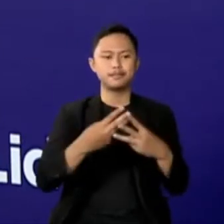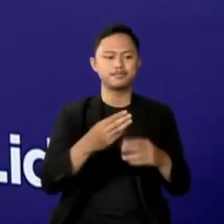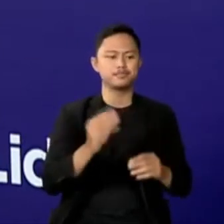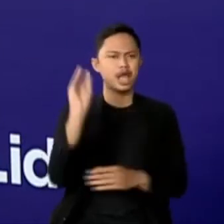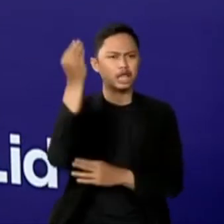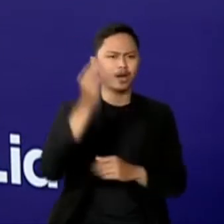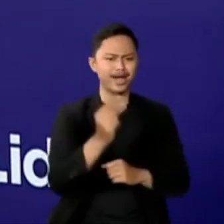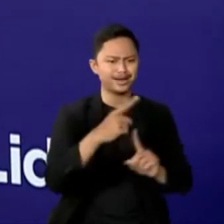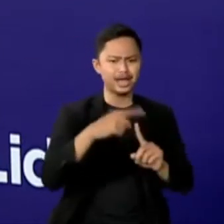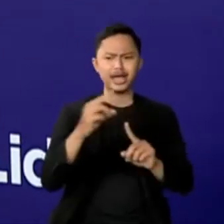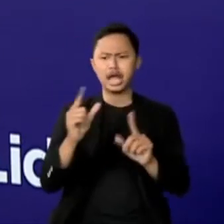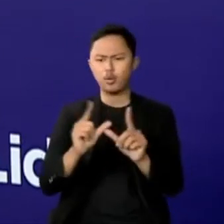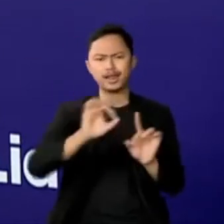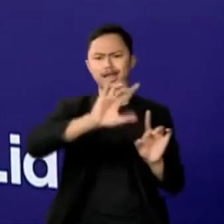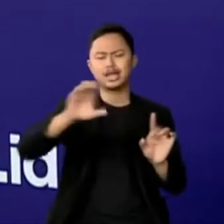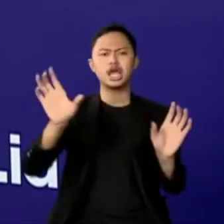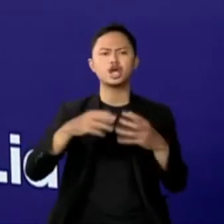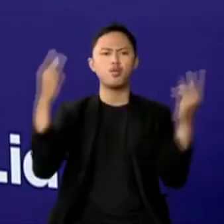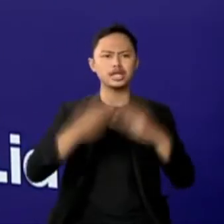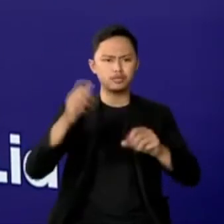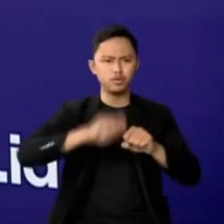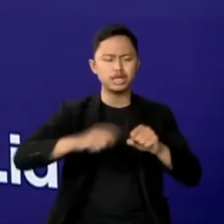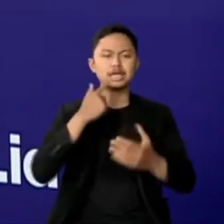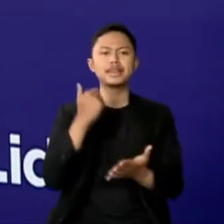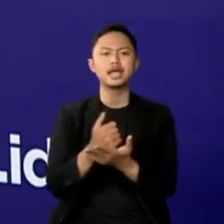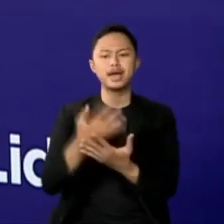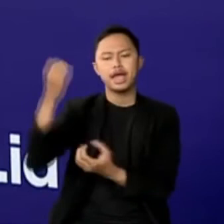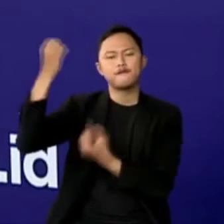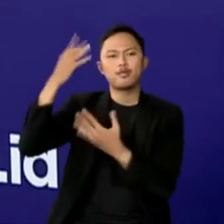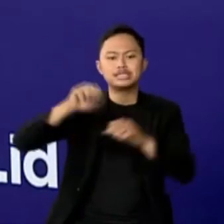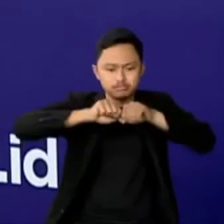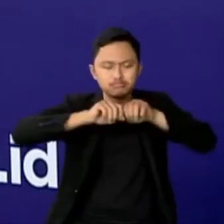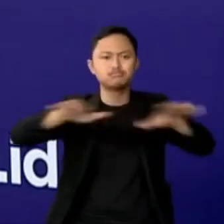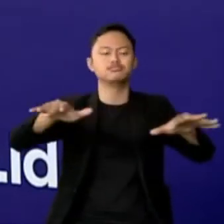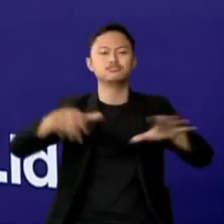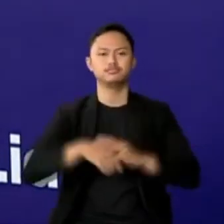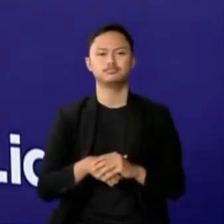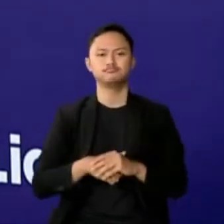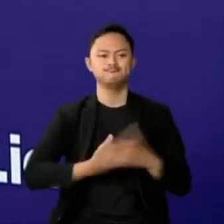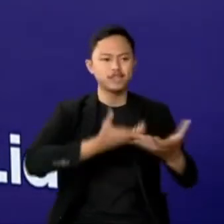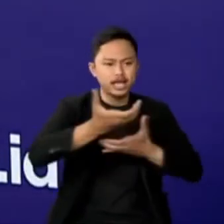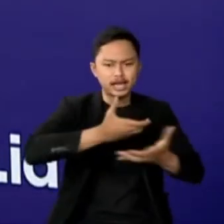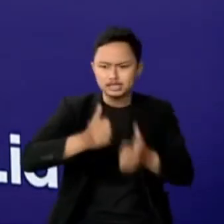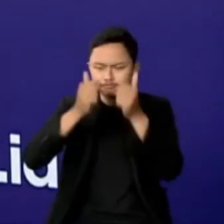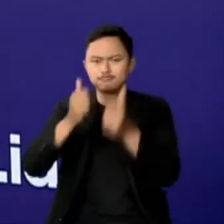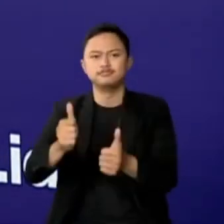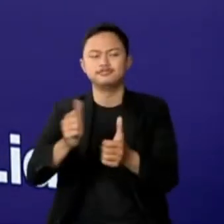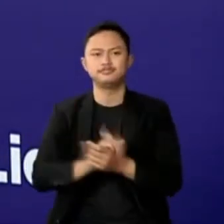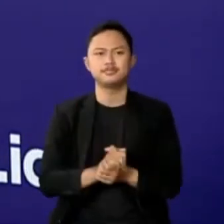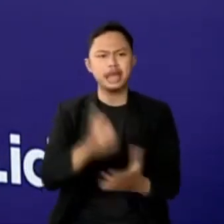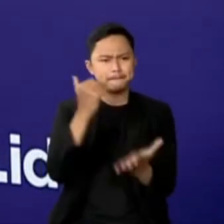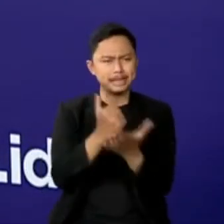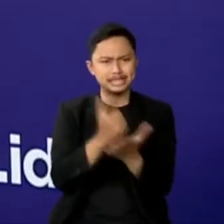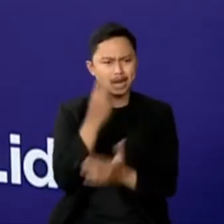ketua rt-rw supaya apapun informasi sampai supaya interaksinya berjalan dengan baik supaya